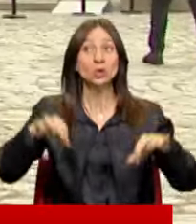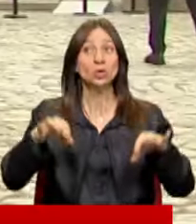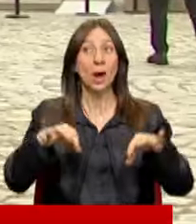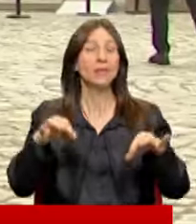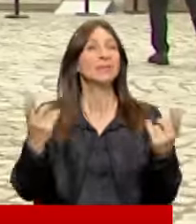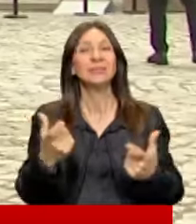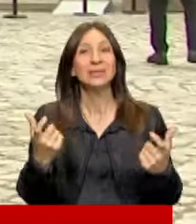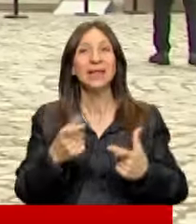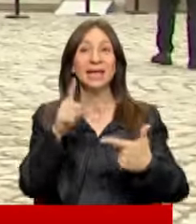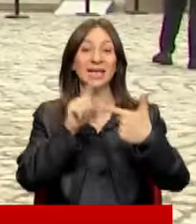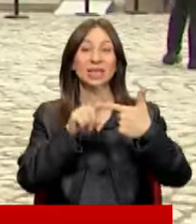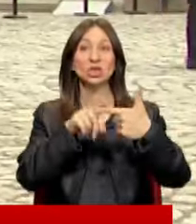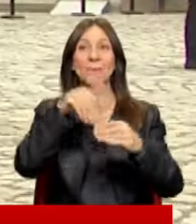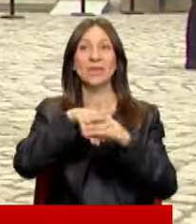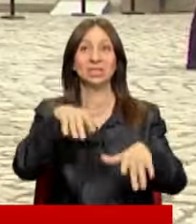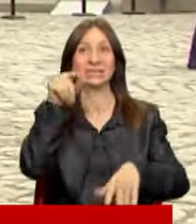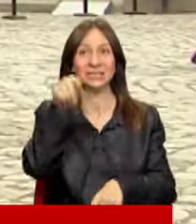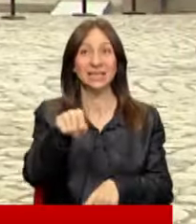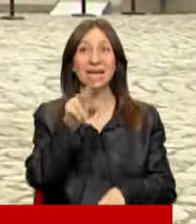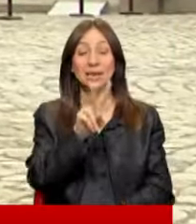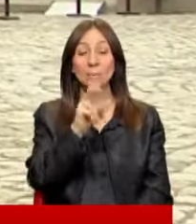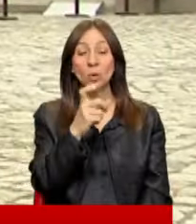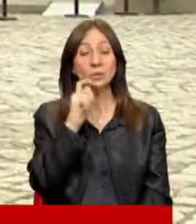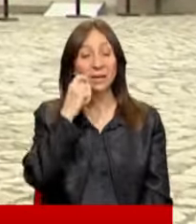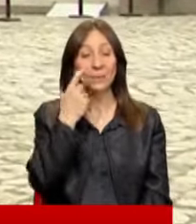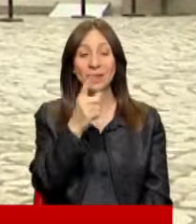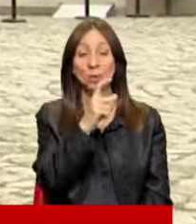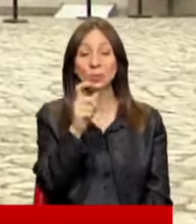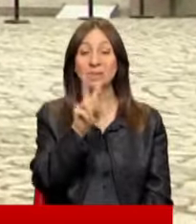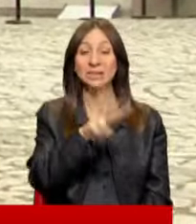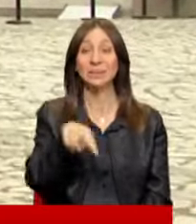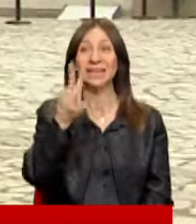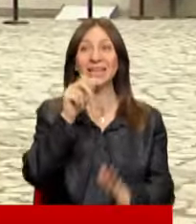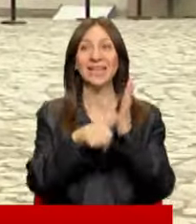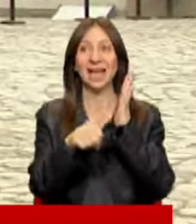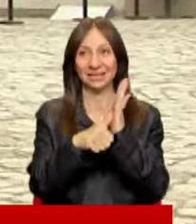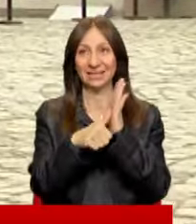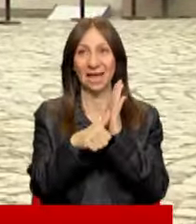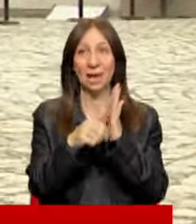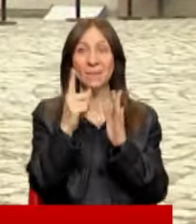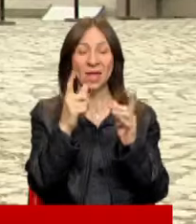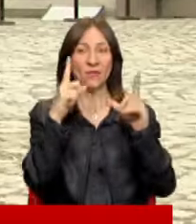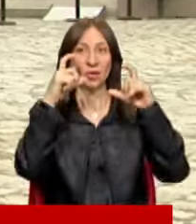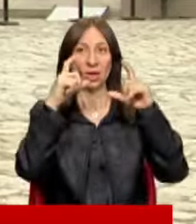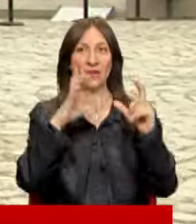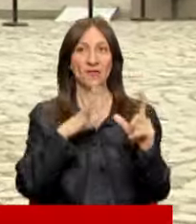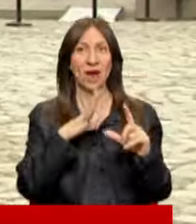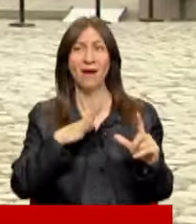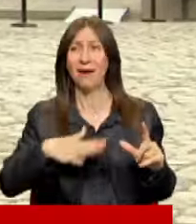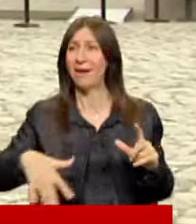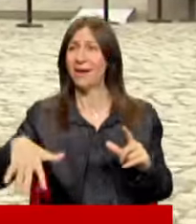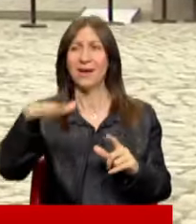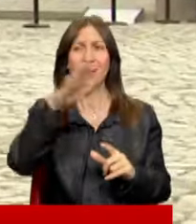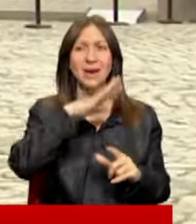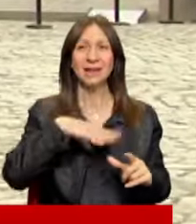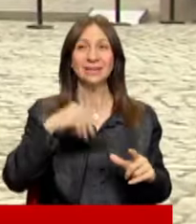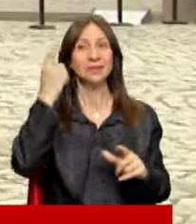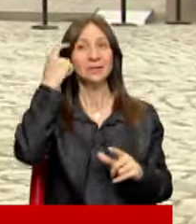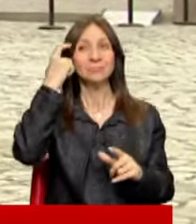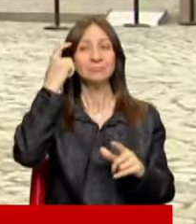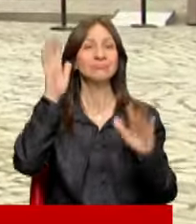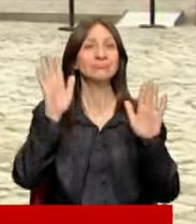da 2. meclisteyiz ve 29 Ekim 1927 tarihinde bir fotoğraf var. Herkesin de